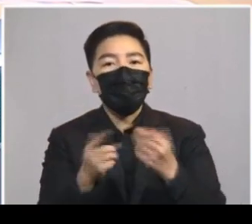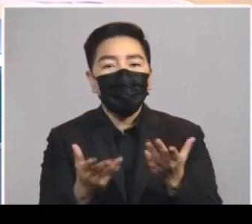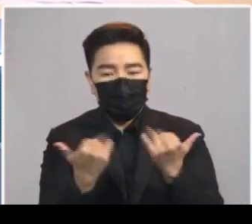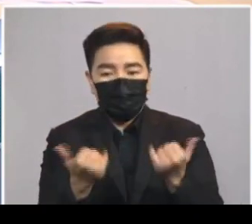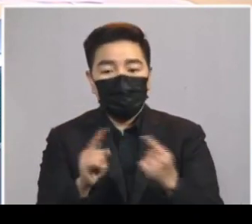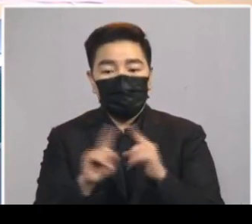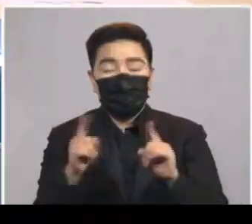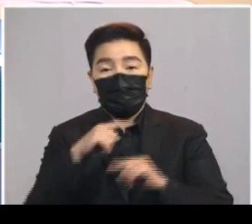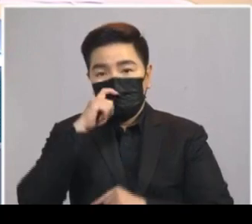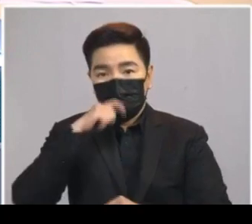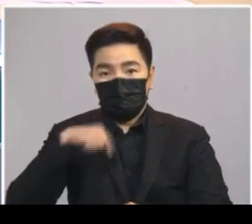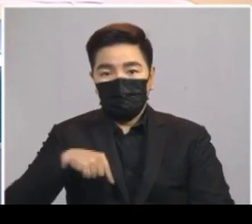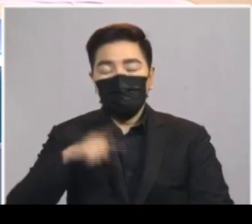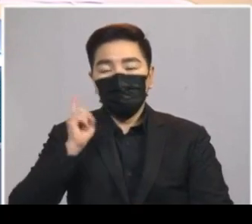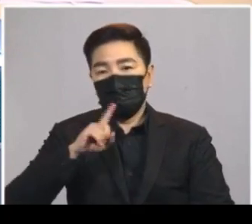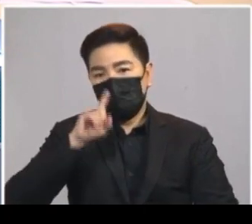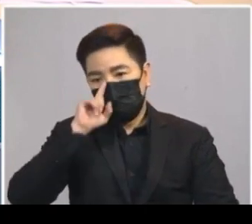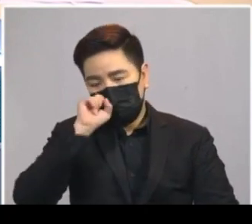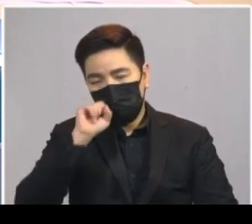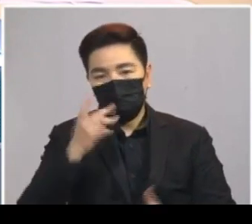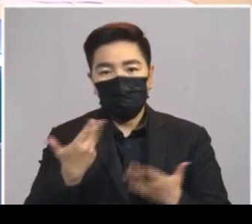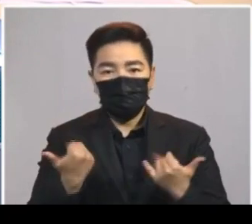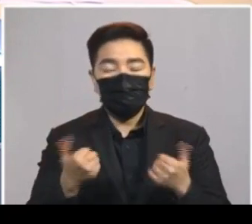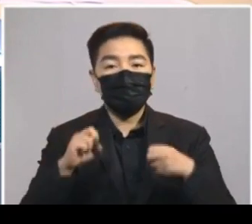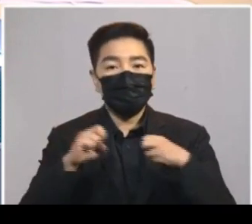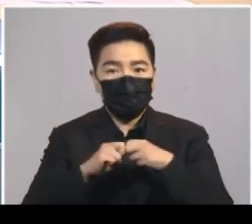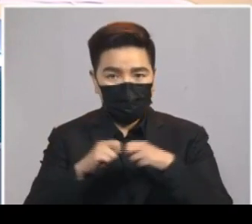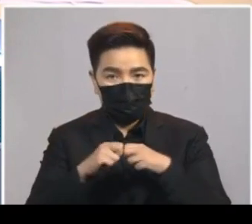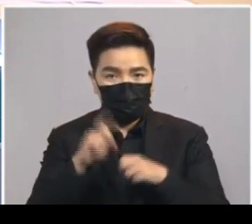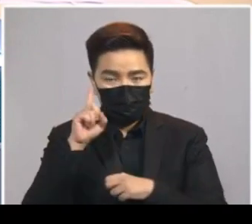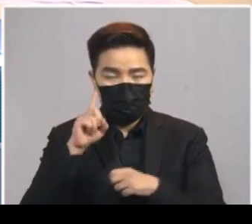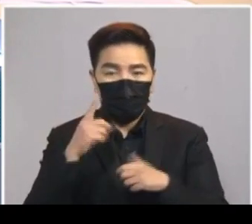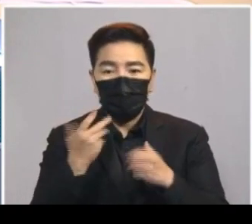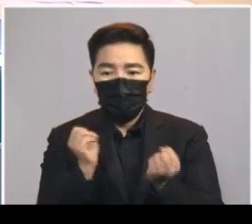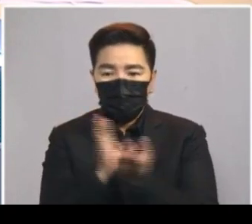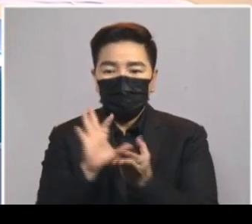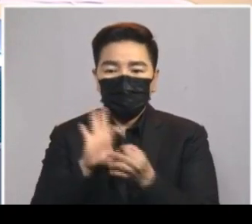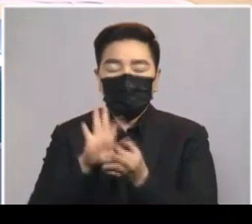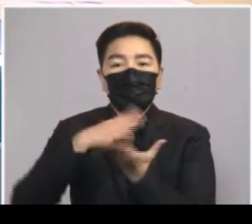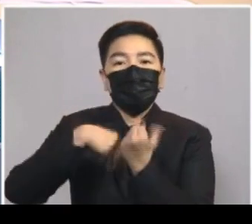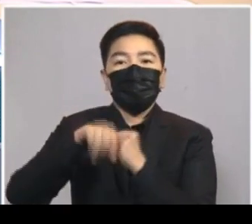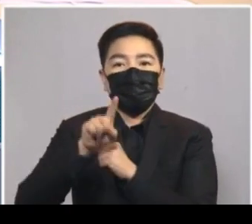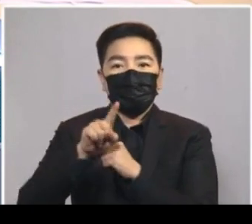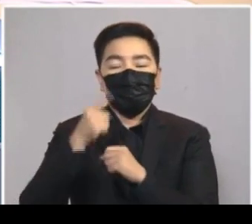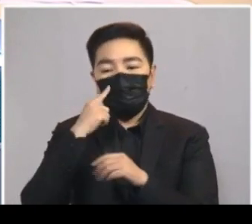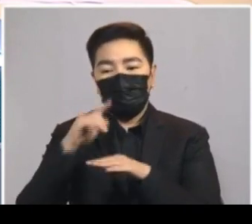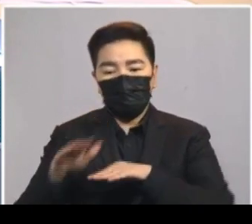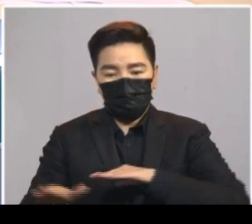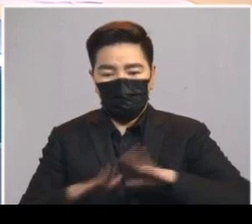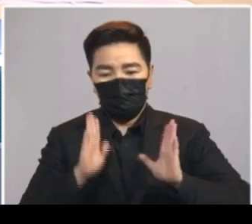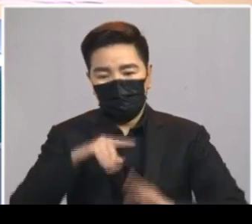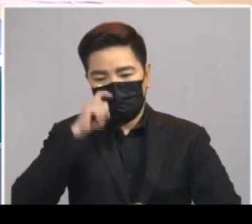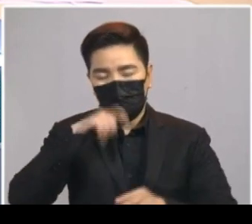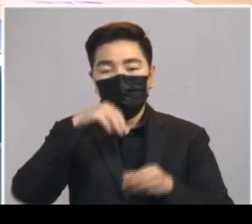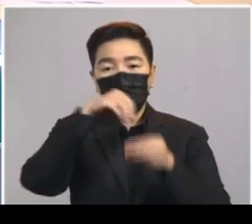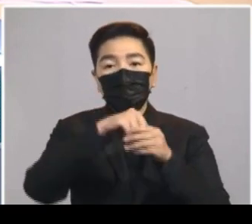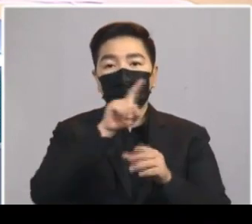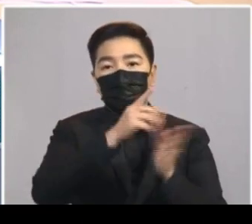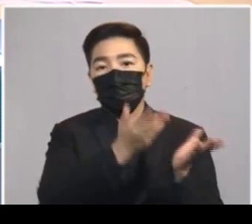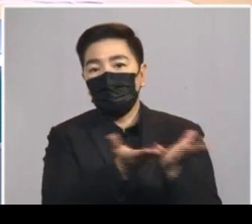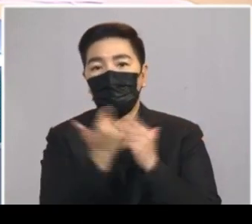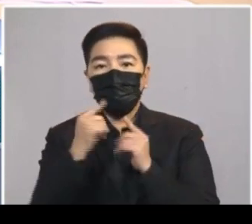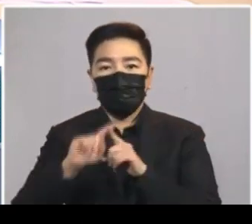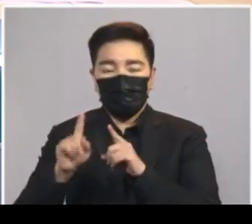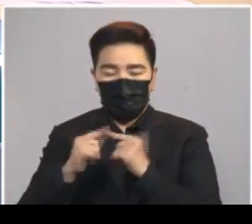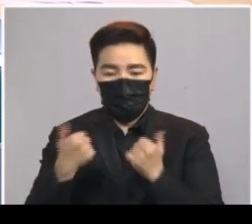งใช่แต่ประเทศไทยของเรายังต้องรองรับมือกับเรื่องของความผันผวนด้านเศรษฐกิจแล้วก็เตรียมความปลอดภัยของคนไทยที่อยู่ในยูเครน ใช่ค่ะ